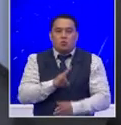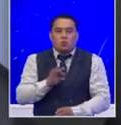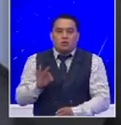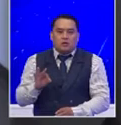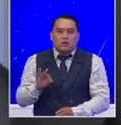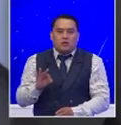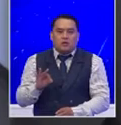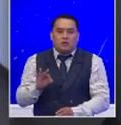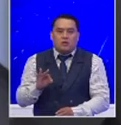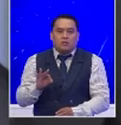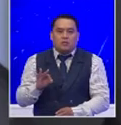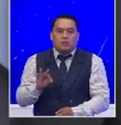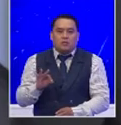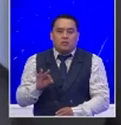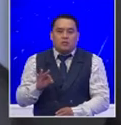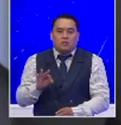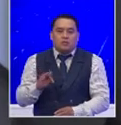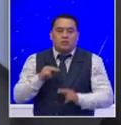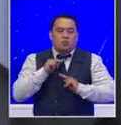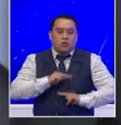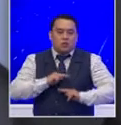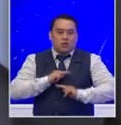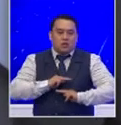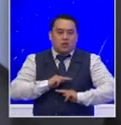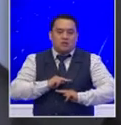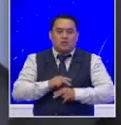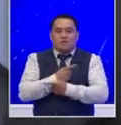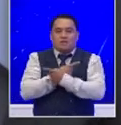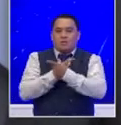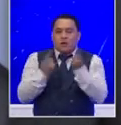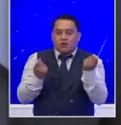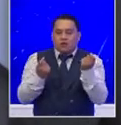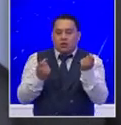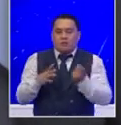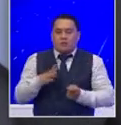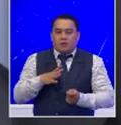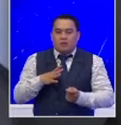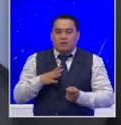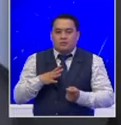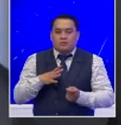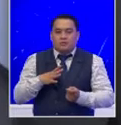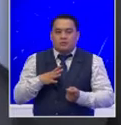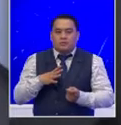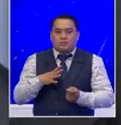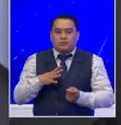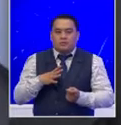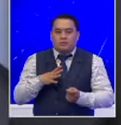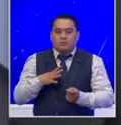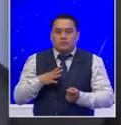нуротановцами, бок о бок трудились, освещали, были мостом между